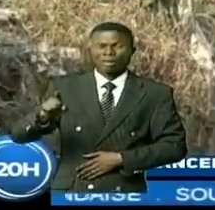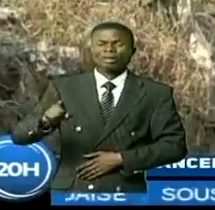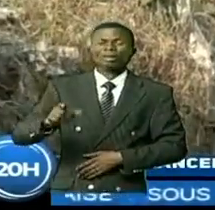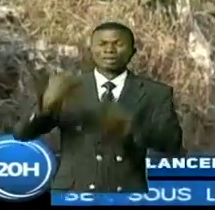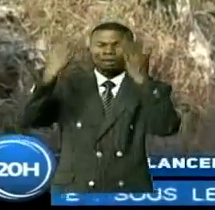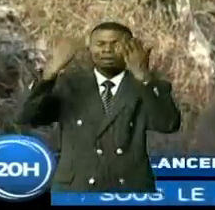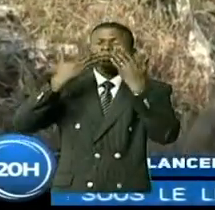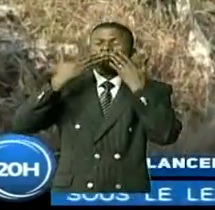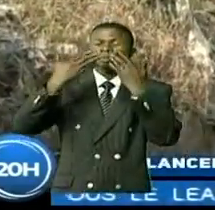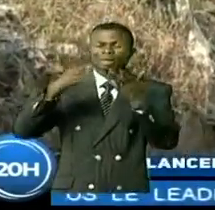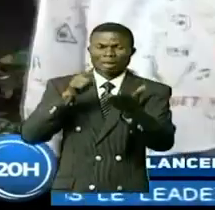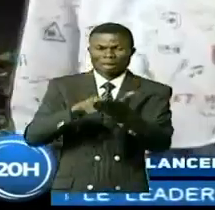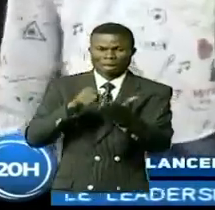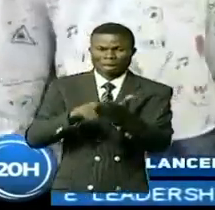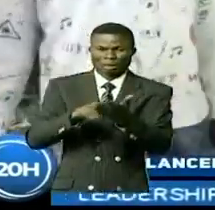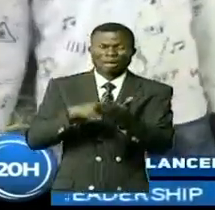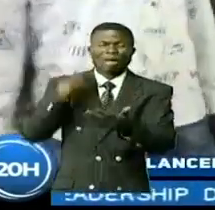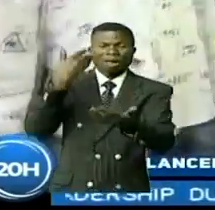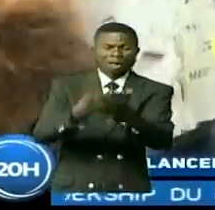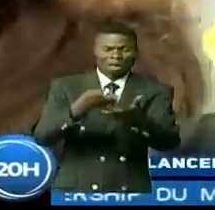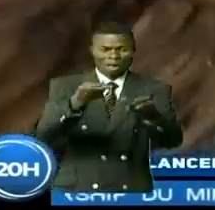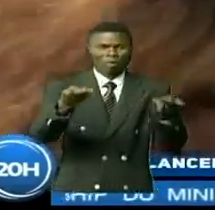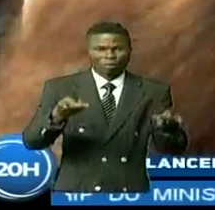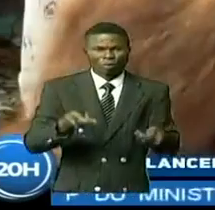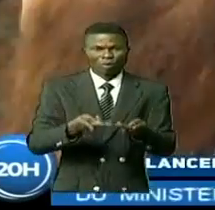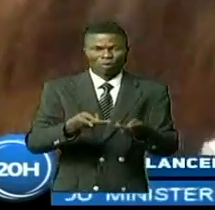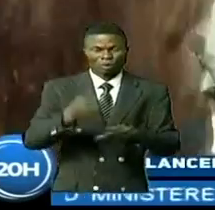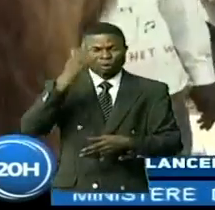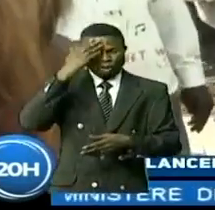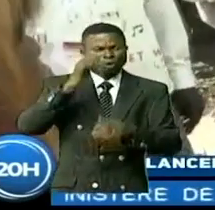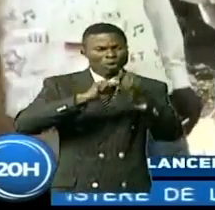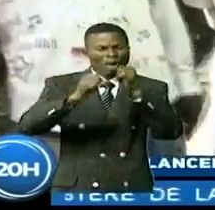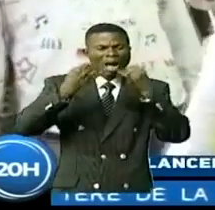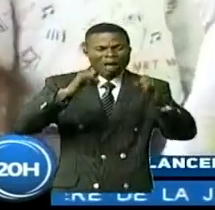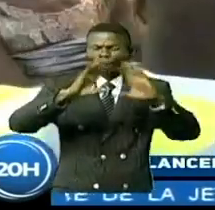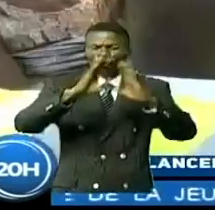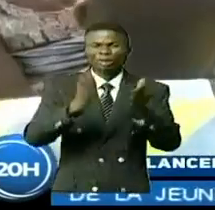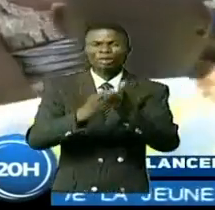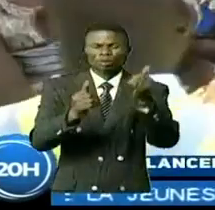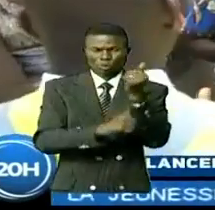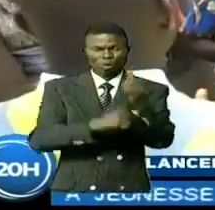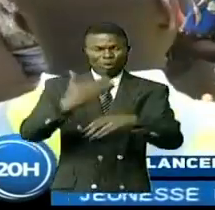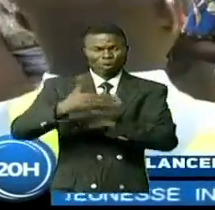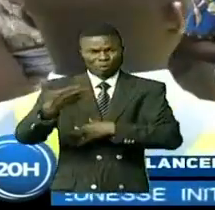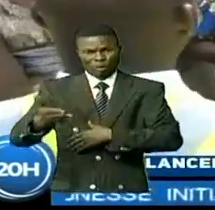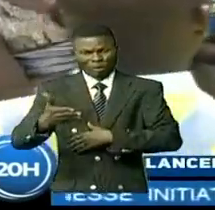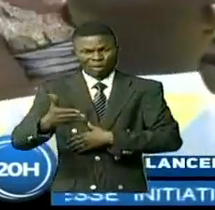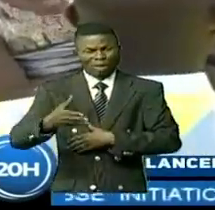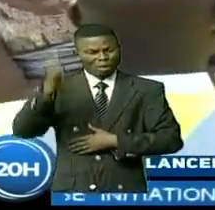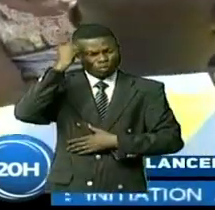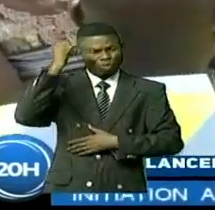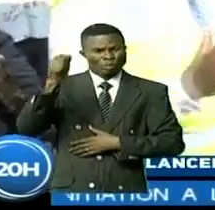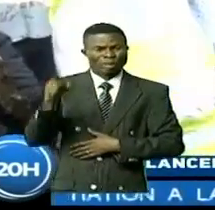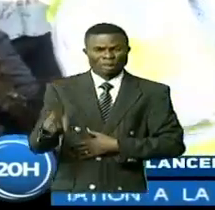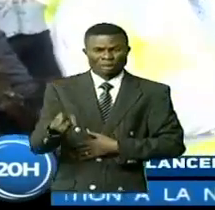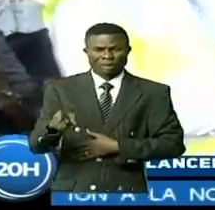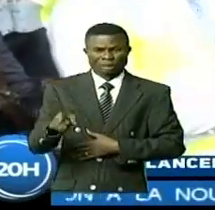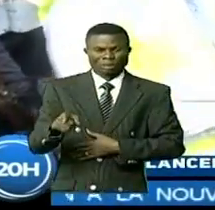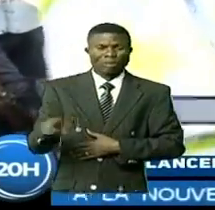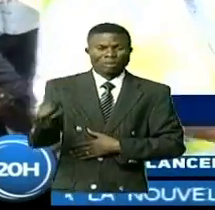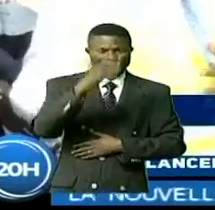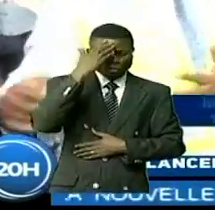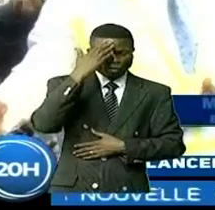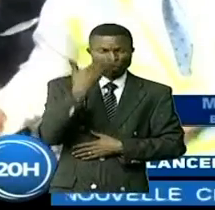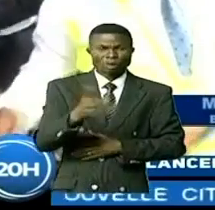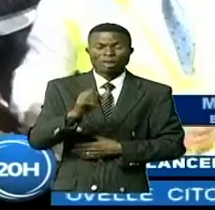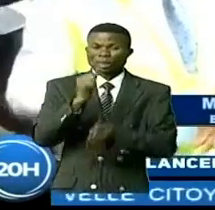Maï Basiluanga, est arrivé sur place pour sensibiliser la population riveraine qui semble faire résistance. Vous devez savoir une chose,